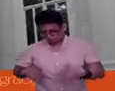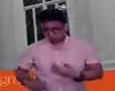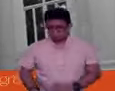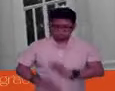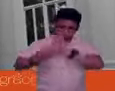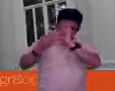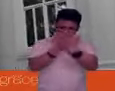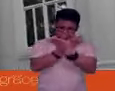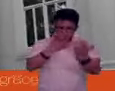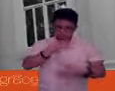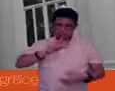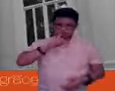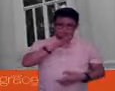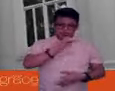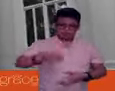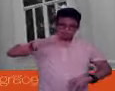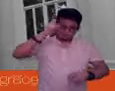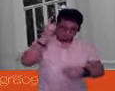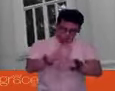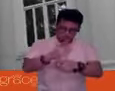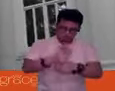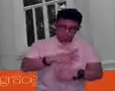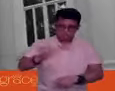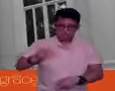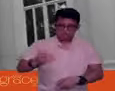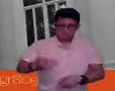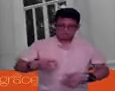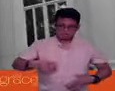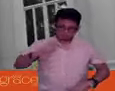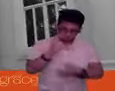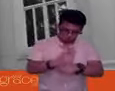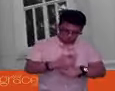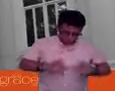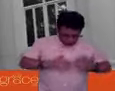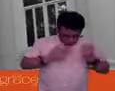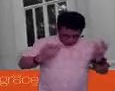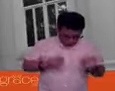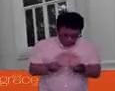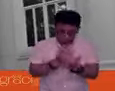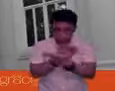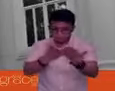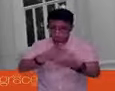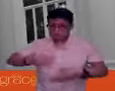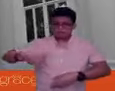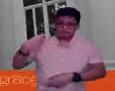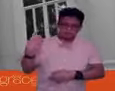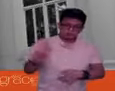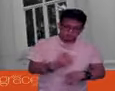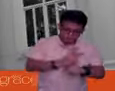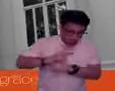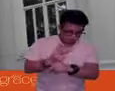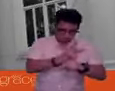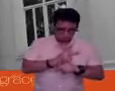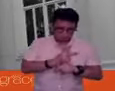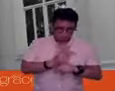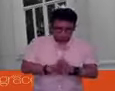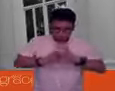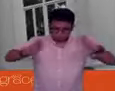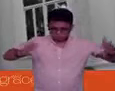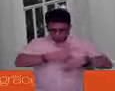in truth, and in righteousness, and in uprightness of heart with thee. And thou hast kept for him this